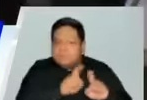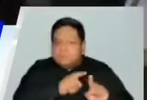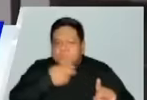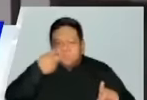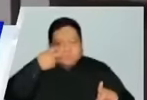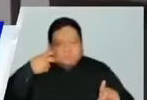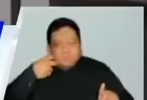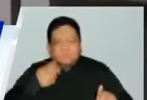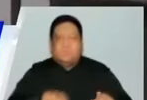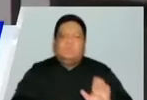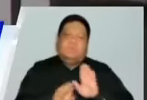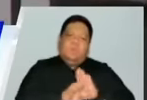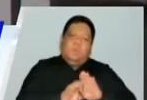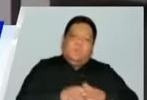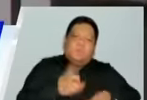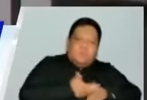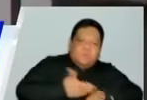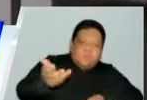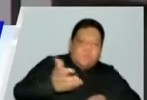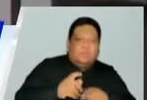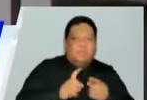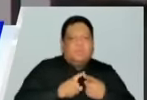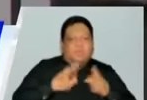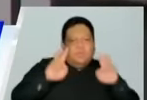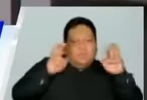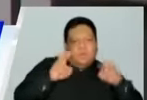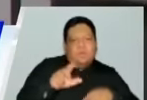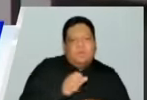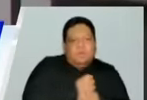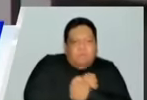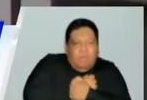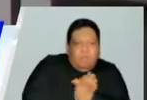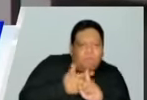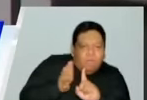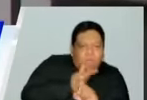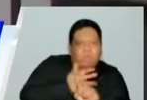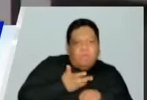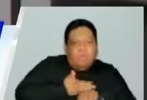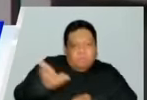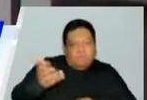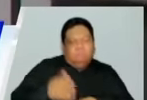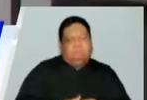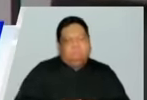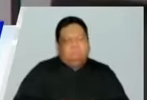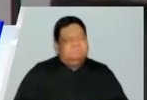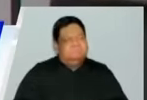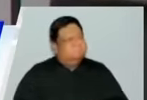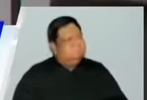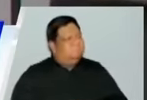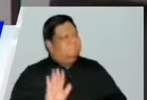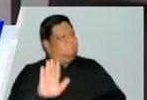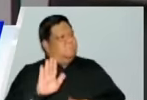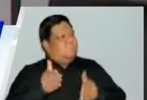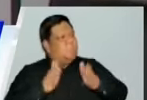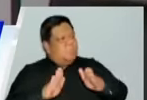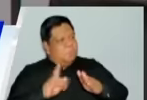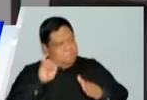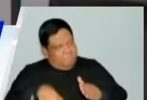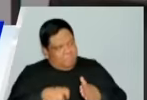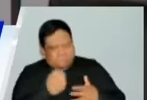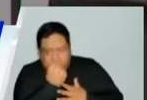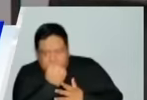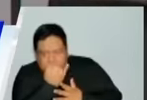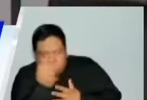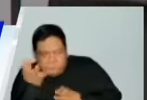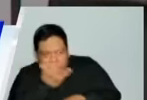cryptocurrency scam. May mga may mga kota-kota sila diyan, kailangan makakuha ka ng at